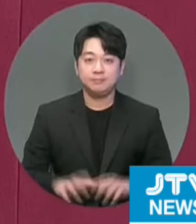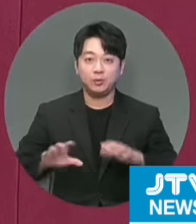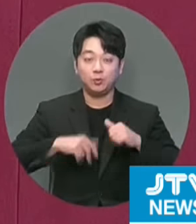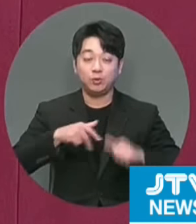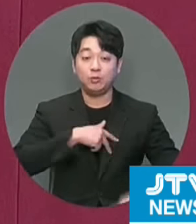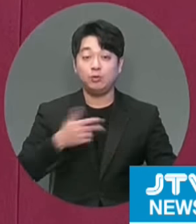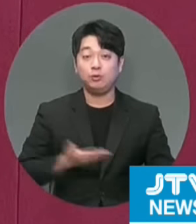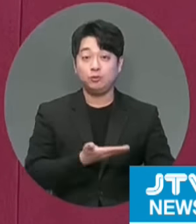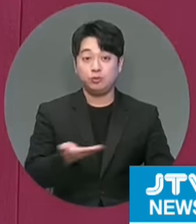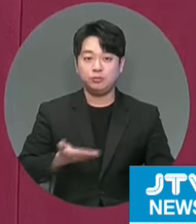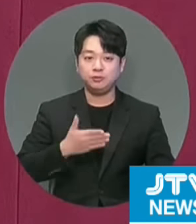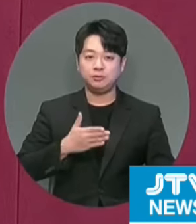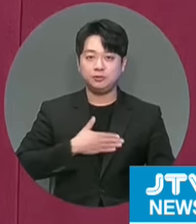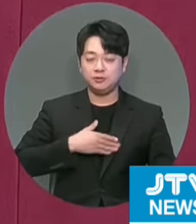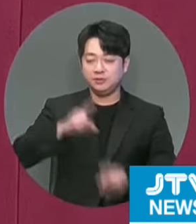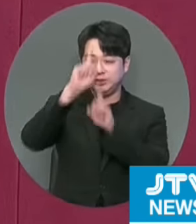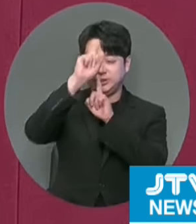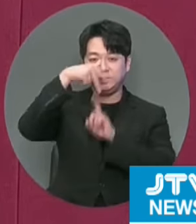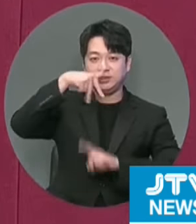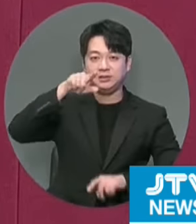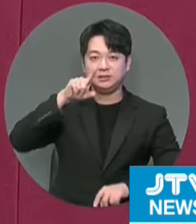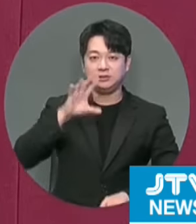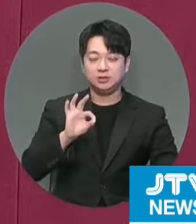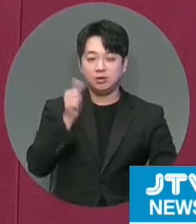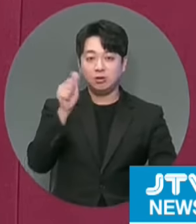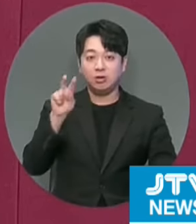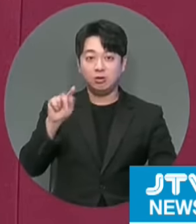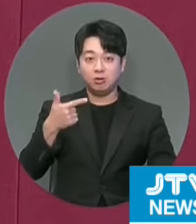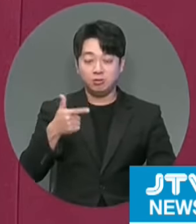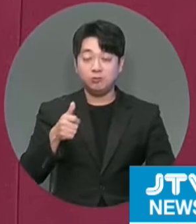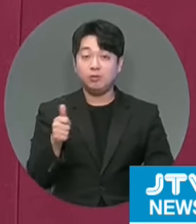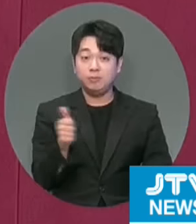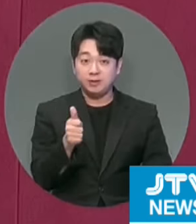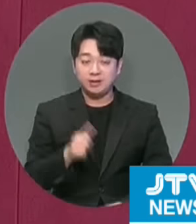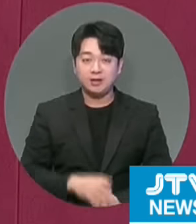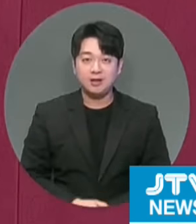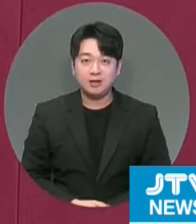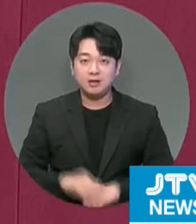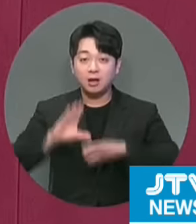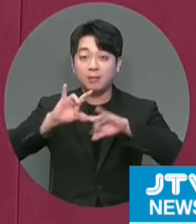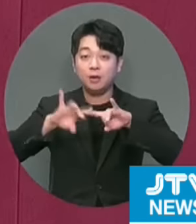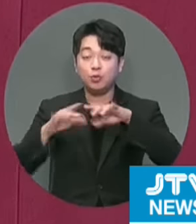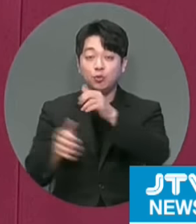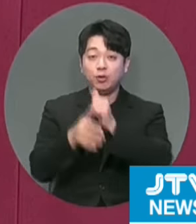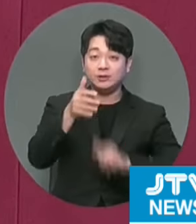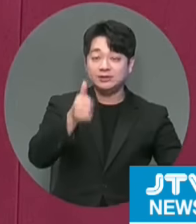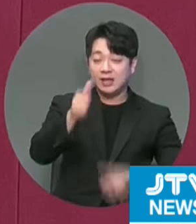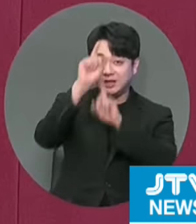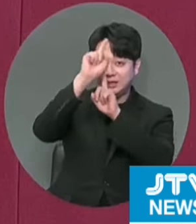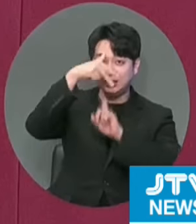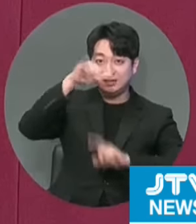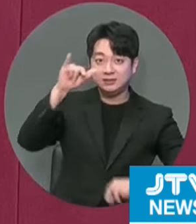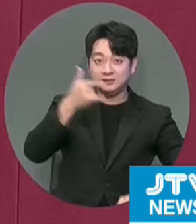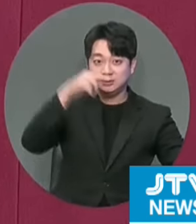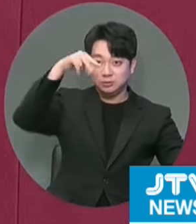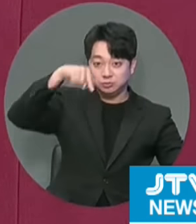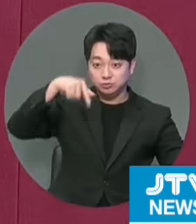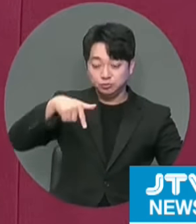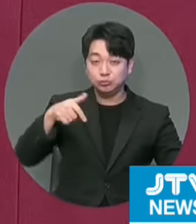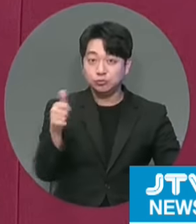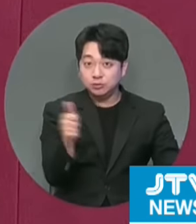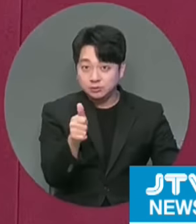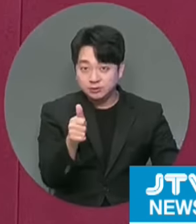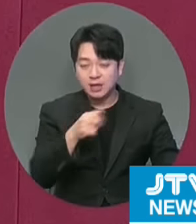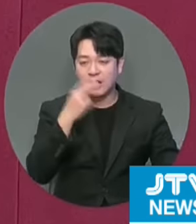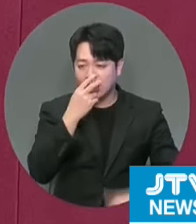광진구갑 국회의원 이정헌입니다. 방송통신위원회 위원장 이진숙 등에 대한 감사원 감사가 왜